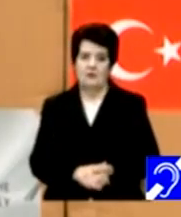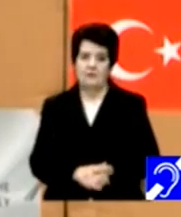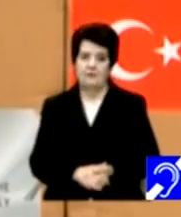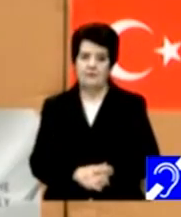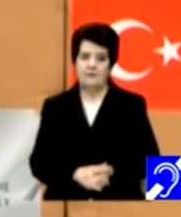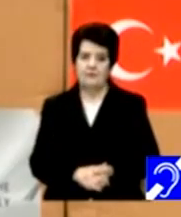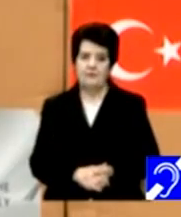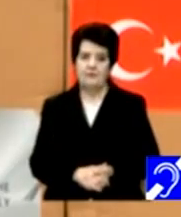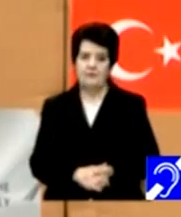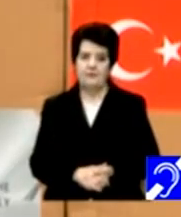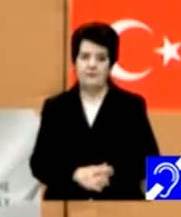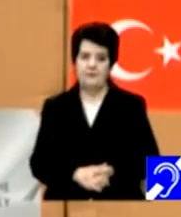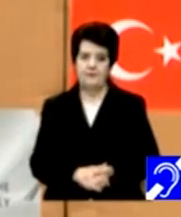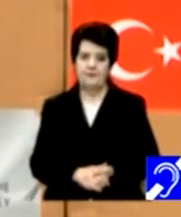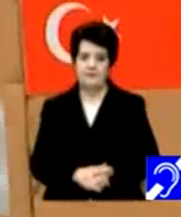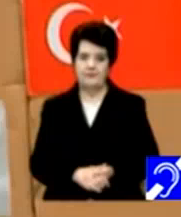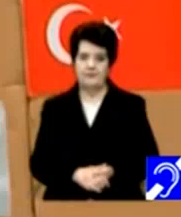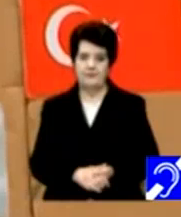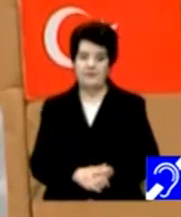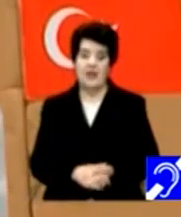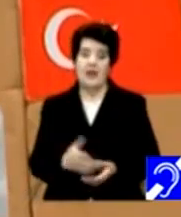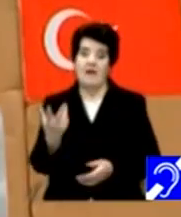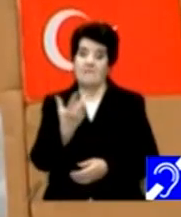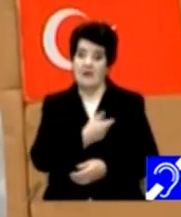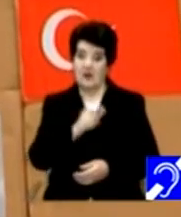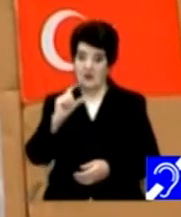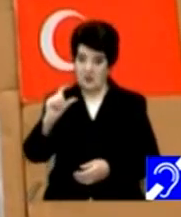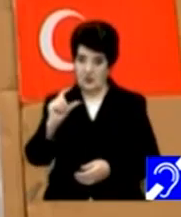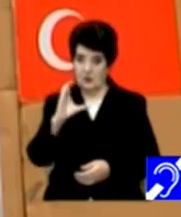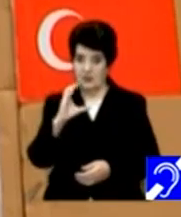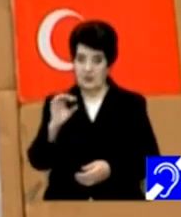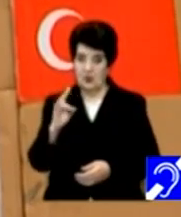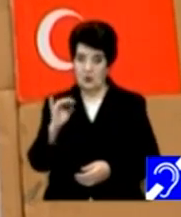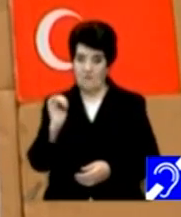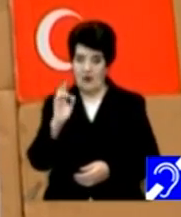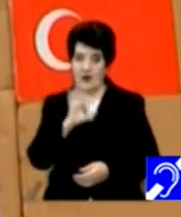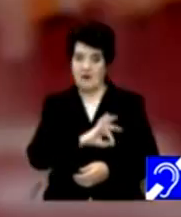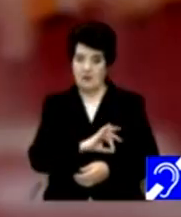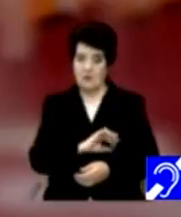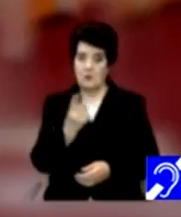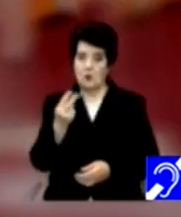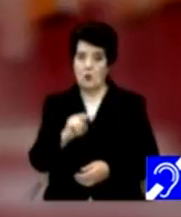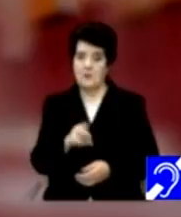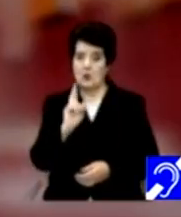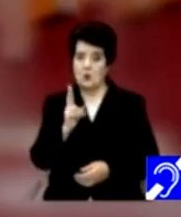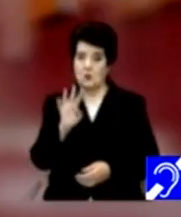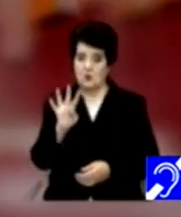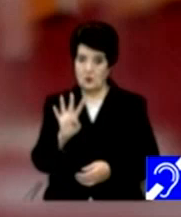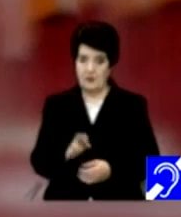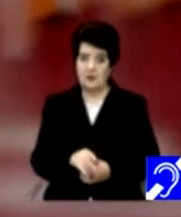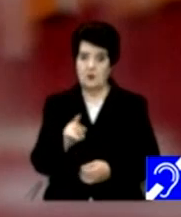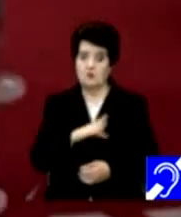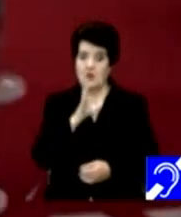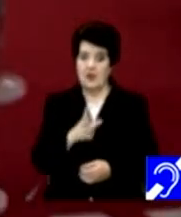bu vesileyle Moldova'da da vaccinul Sinovac donat de Turcia este valabil până în anul 2024 și el